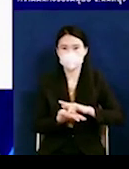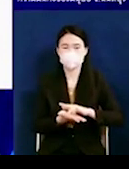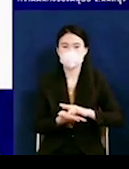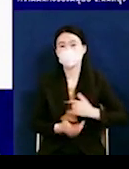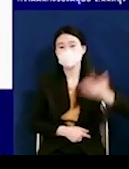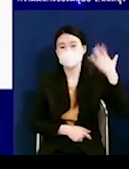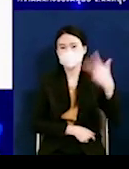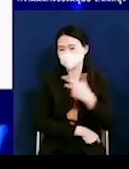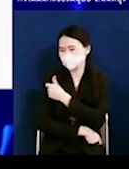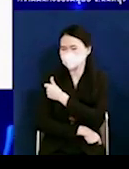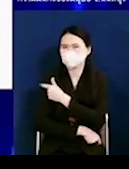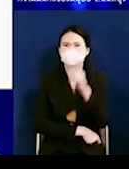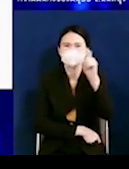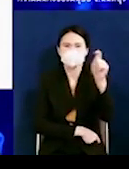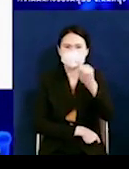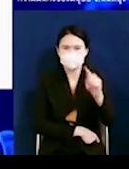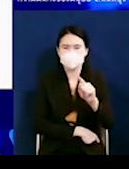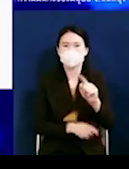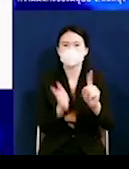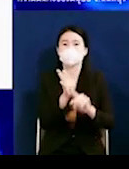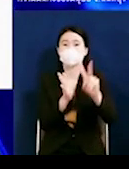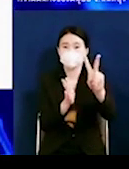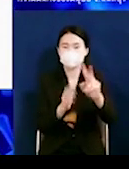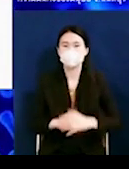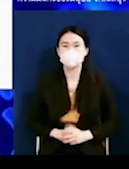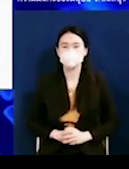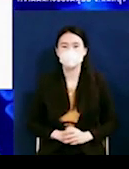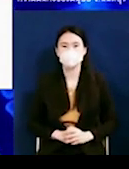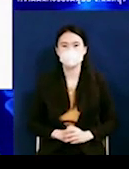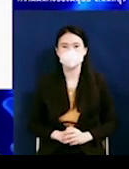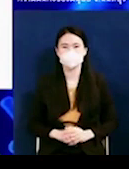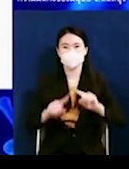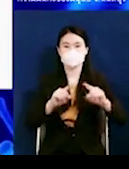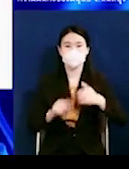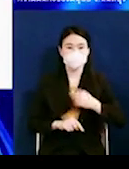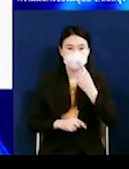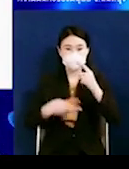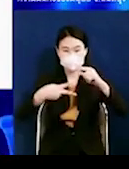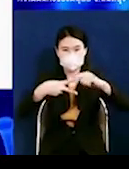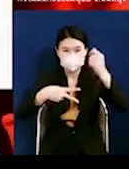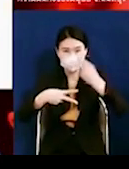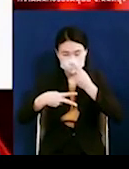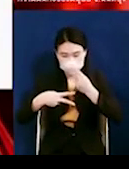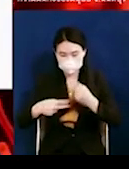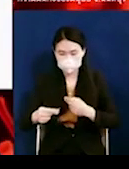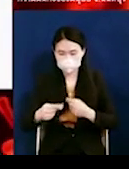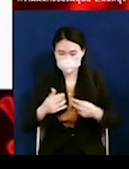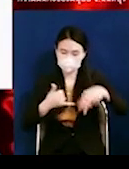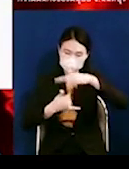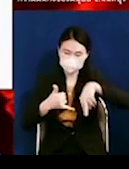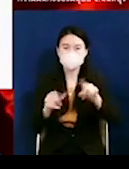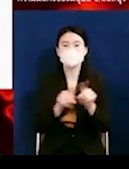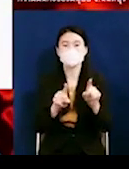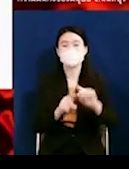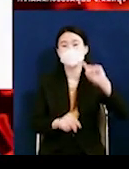ได้รับวัคซีน AZ ไปแล้ว2โดสนะครับปรากฏเอามาตรวจด้วย Snip Test เนี่ยนะครับก็พบเหมือนกับ